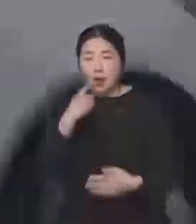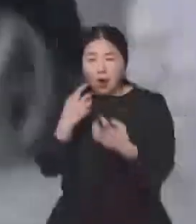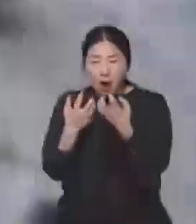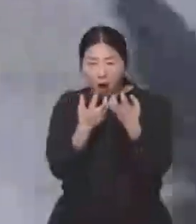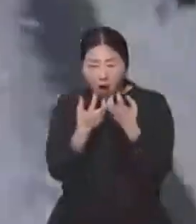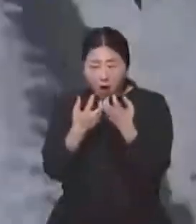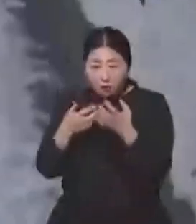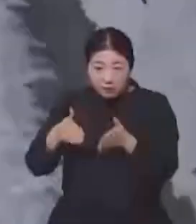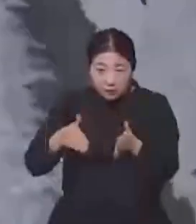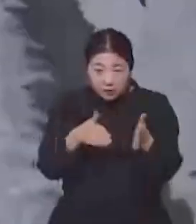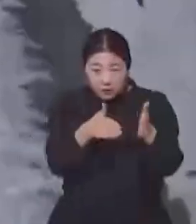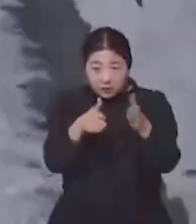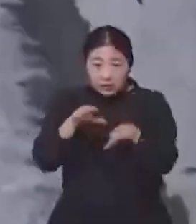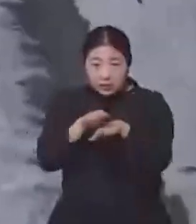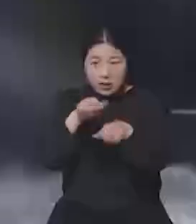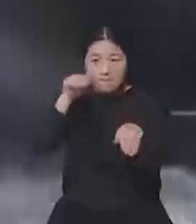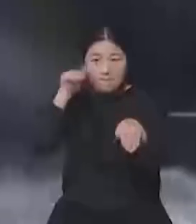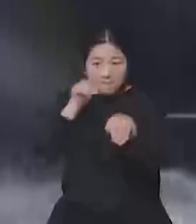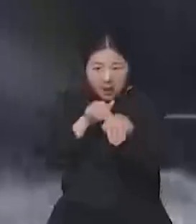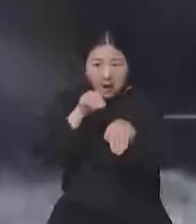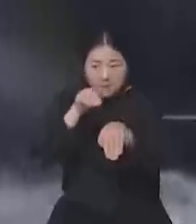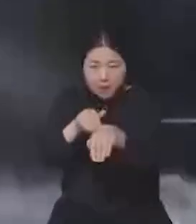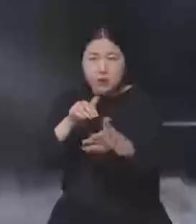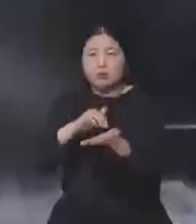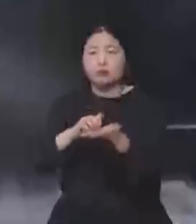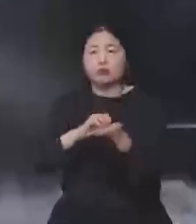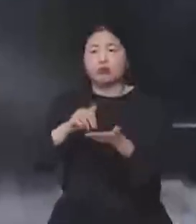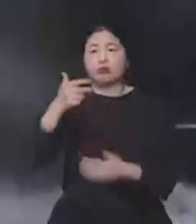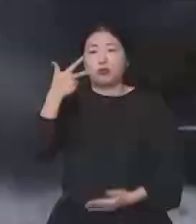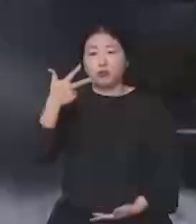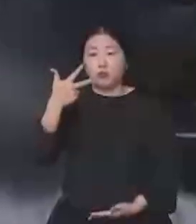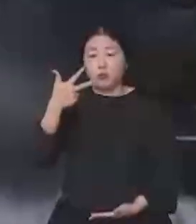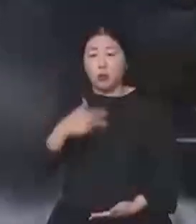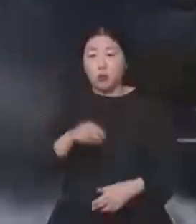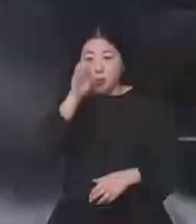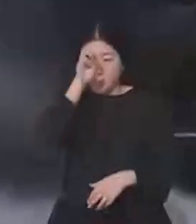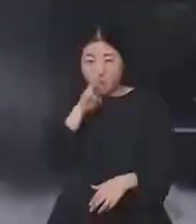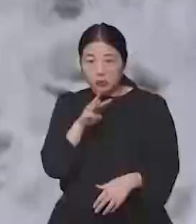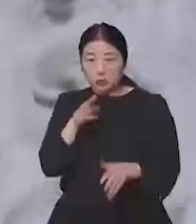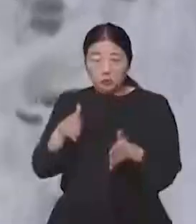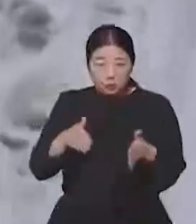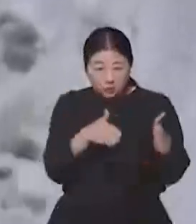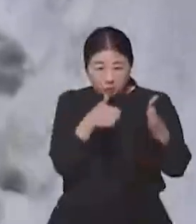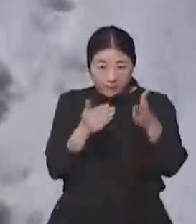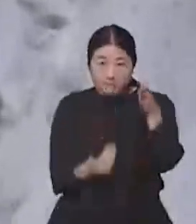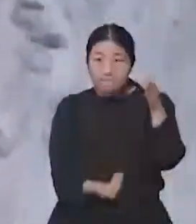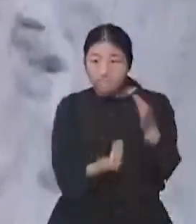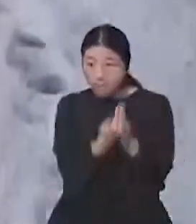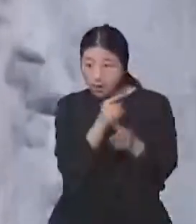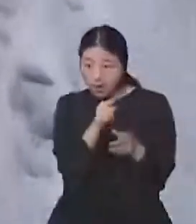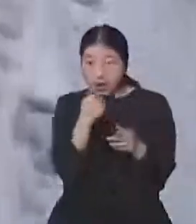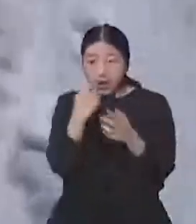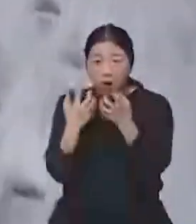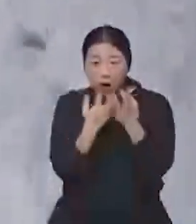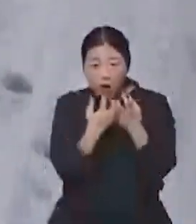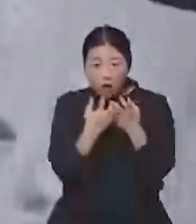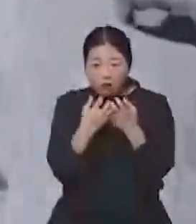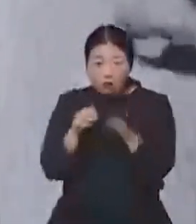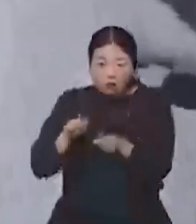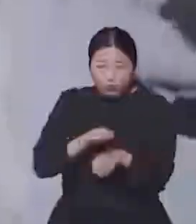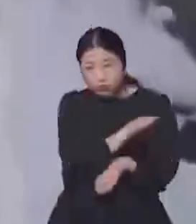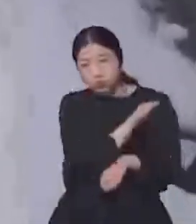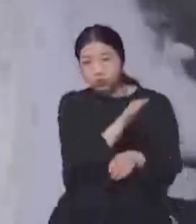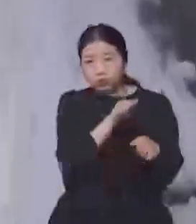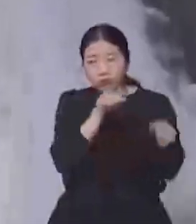얼어붙은 도로에 차량 7대가 잇따라 부딪혔습니다. 광주 빛고을대로에서 발생한 이 빙판길 미끄럼